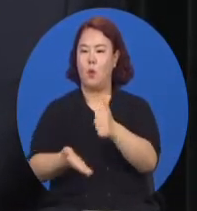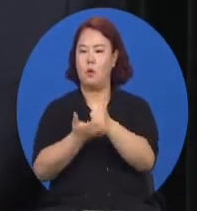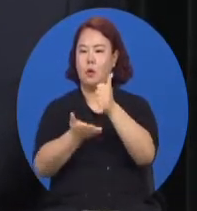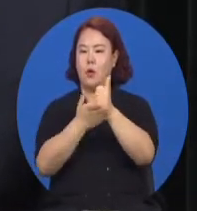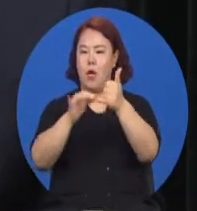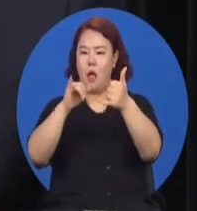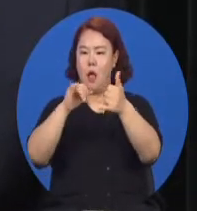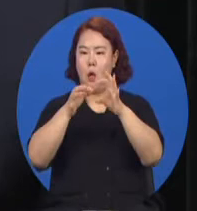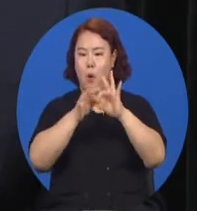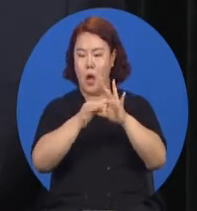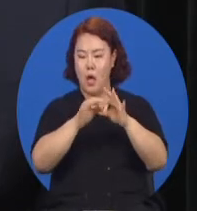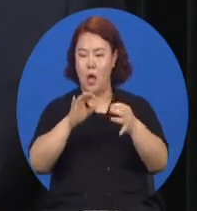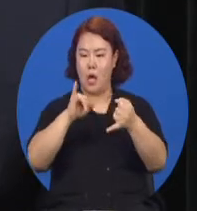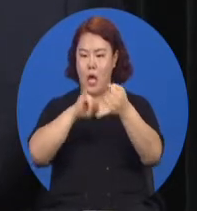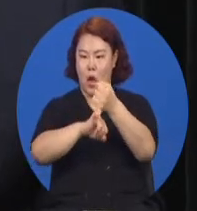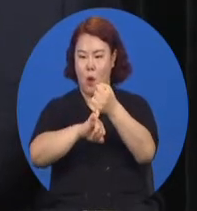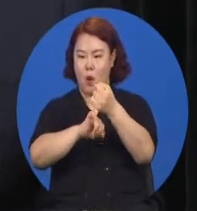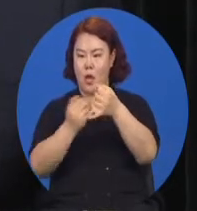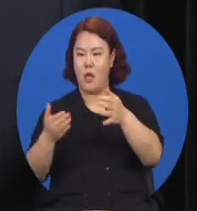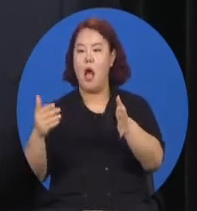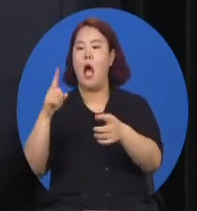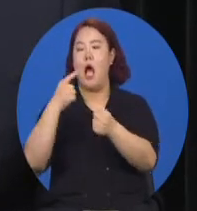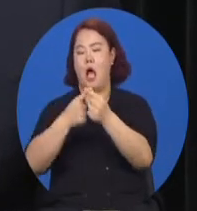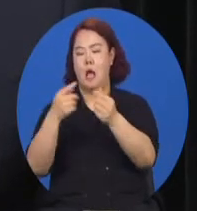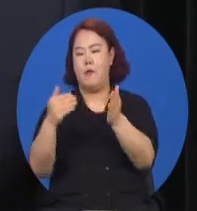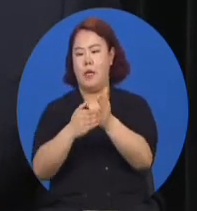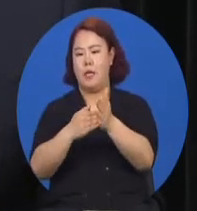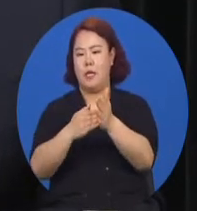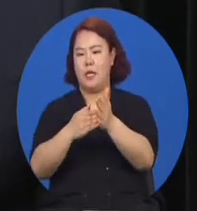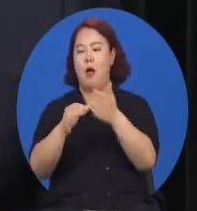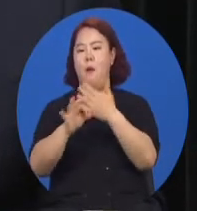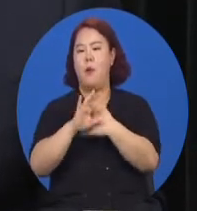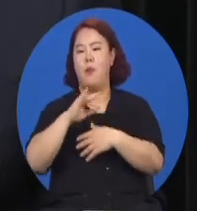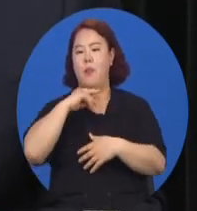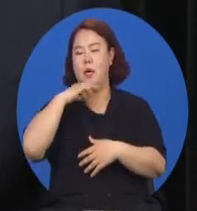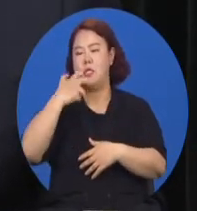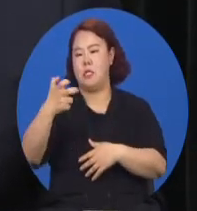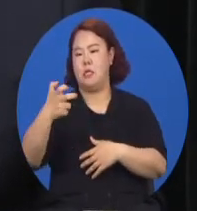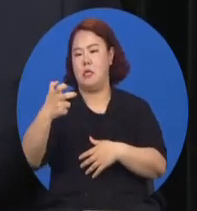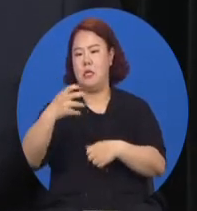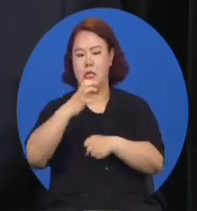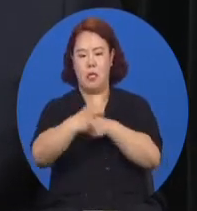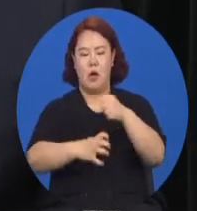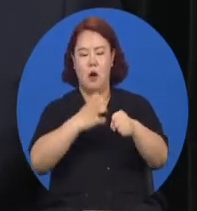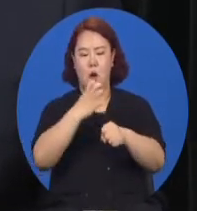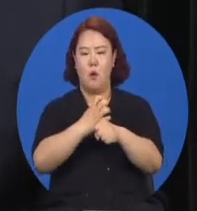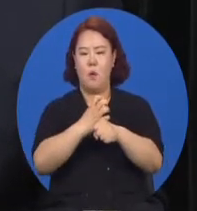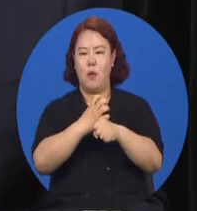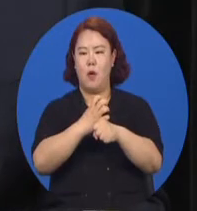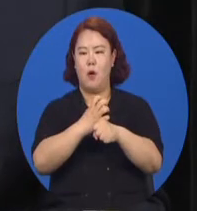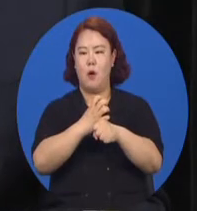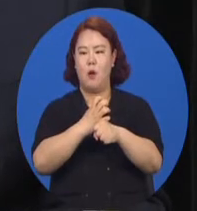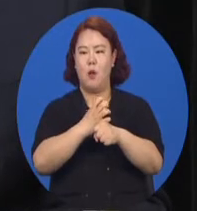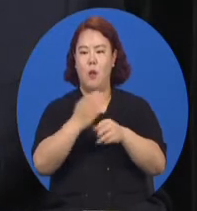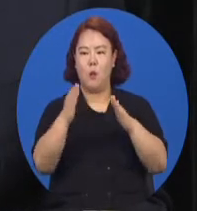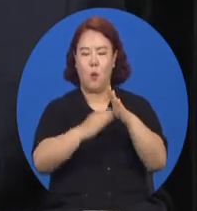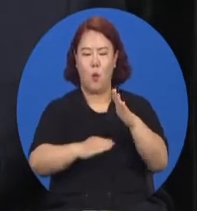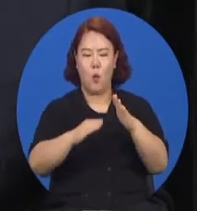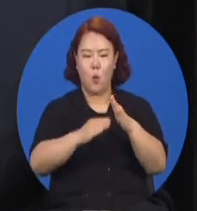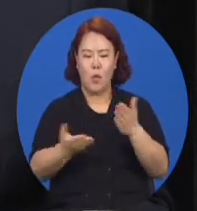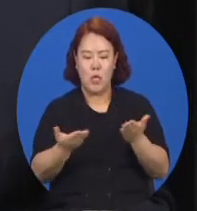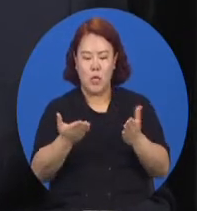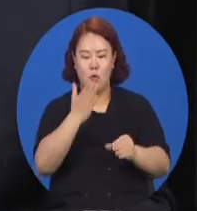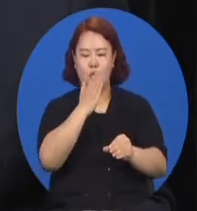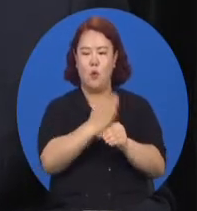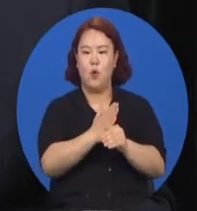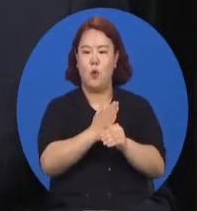하시겠다. 끝나면 나이 70이다. 40년 공직생활하면서 와이프 손잡고 해외여행 한 번 못 갔다. 한 번